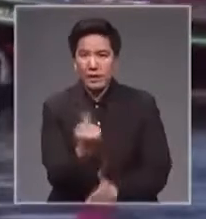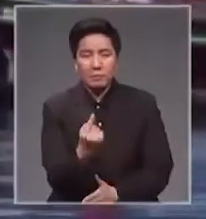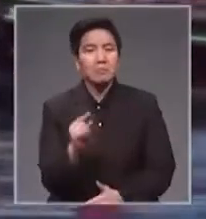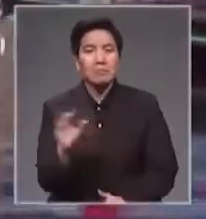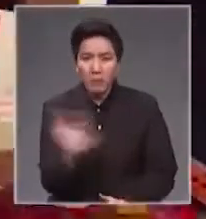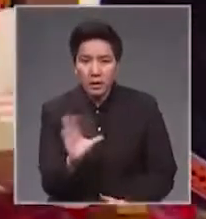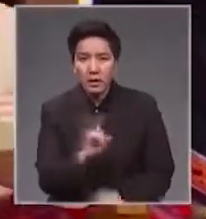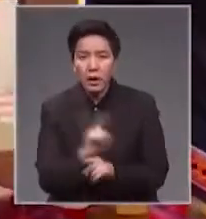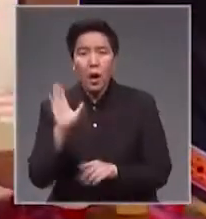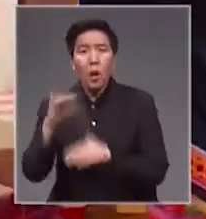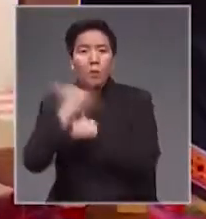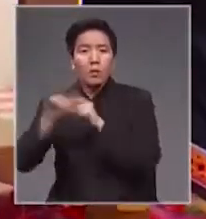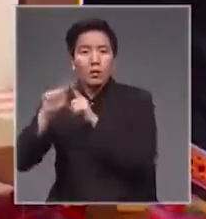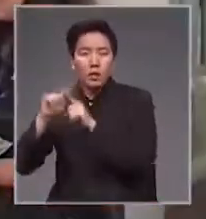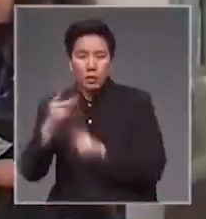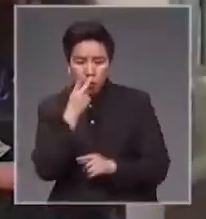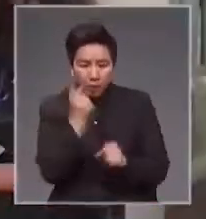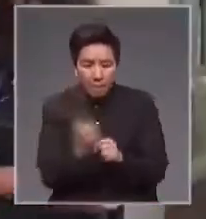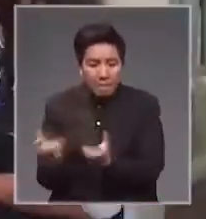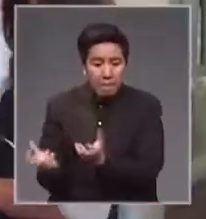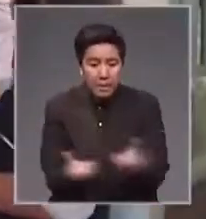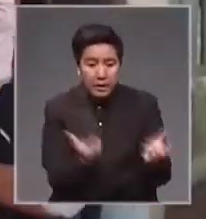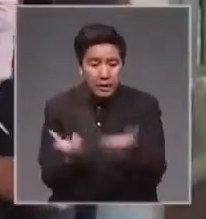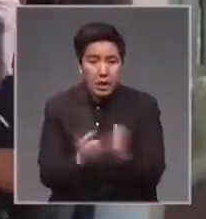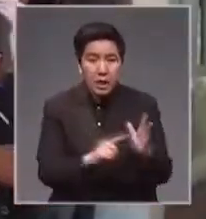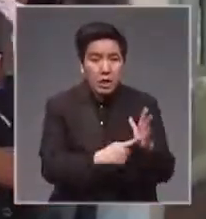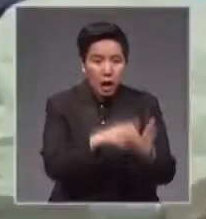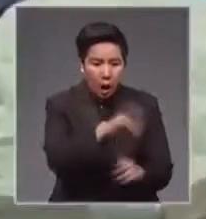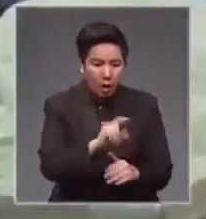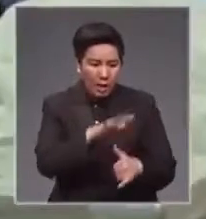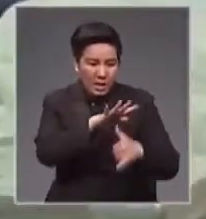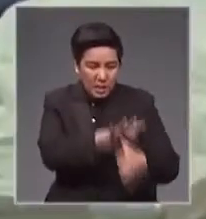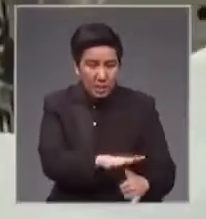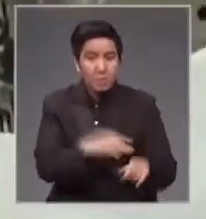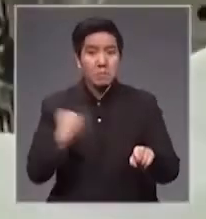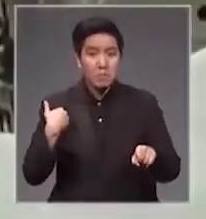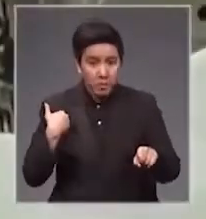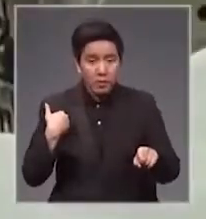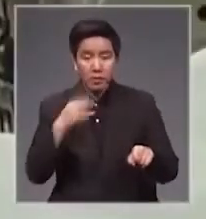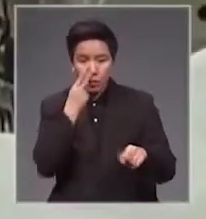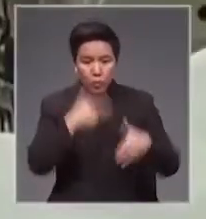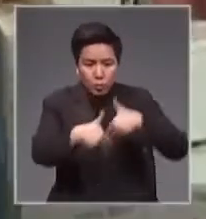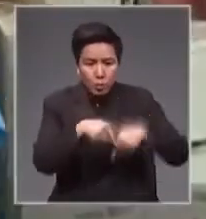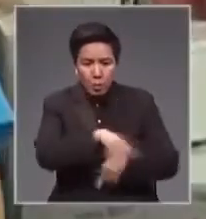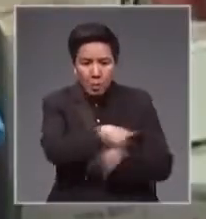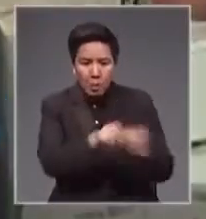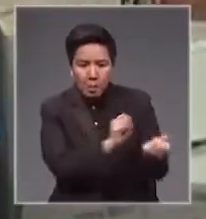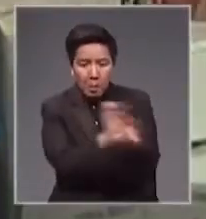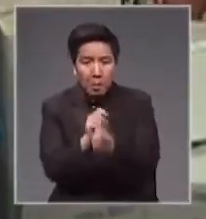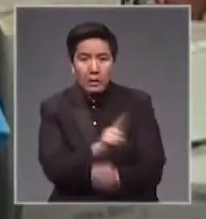ยังดูด้วยว่ากระบวนการผลิตสินค้าหรือบริการมีการเอารัดเอาเปรียบแรงงานหรือทำให้ชุมชนในพื้นที่ได้รับ